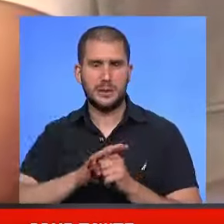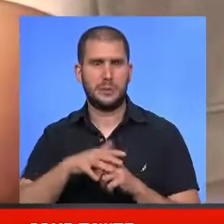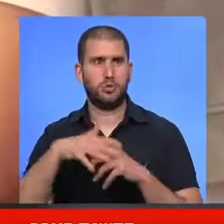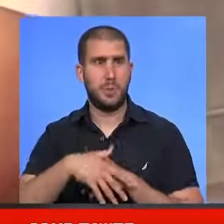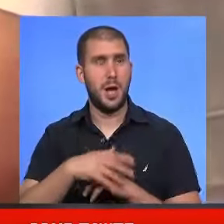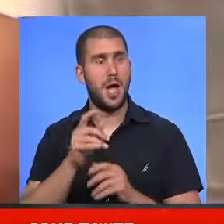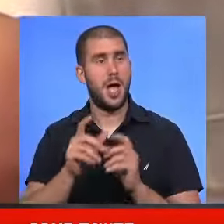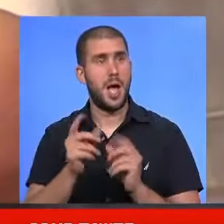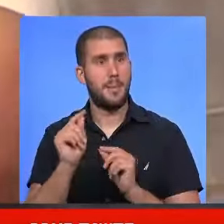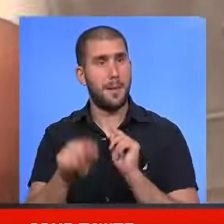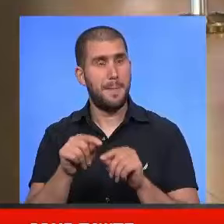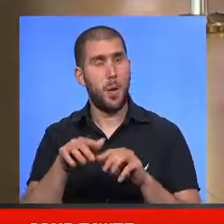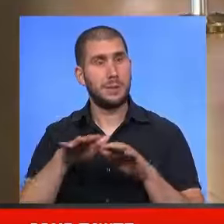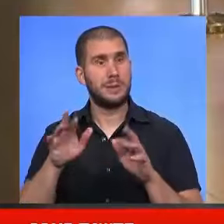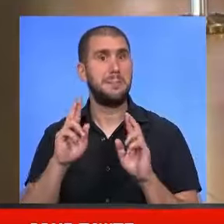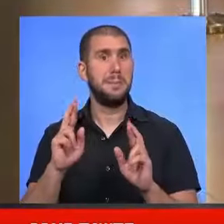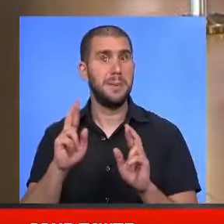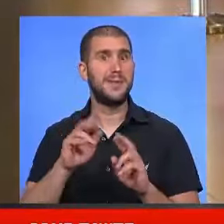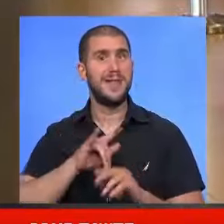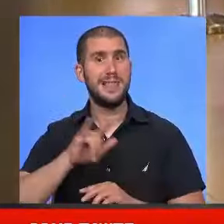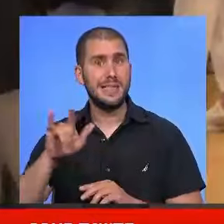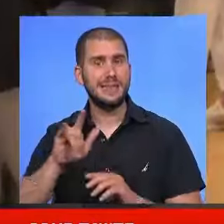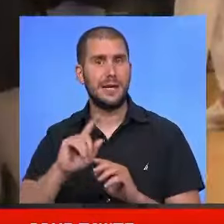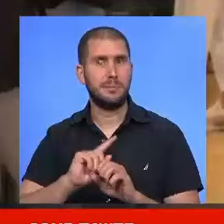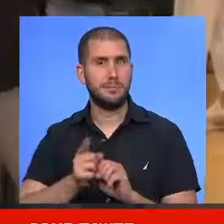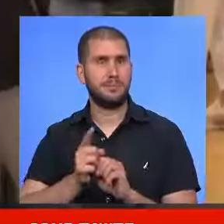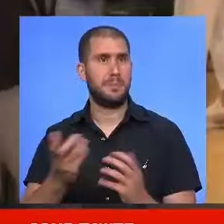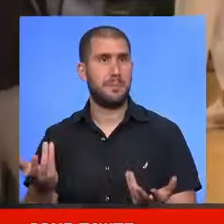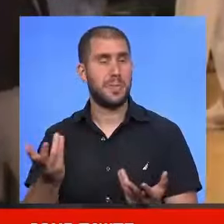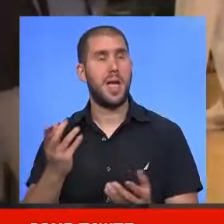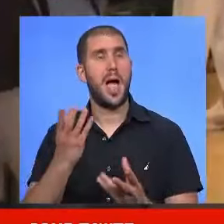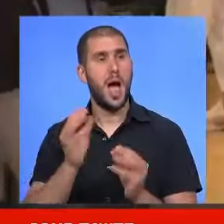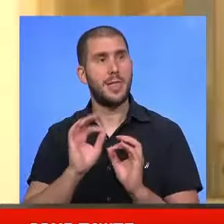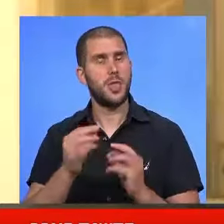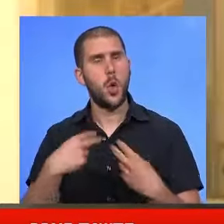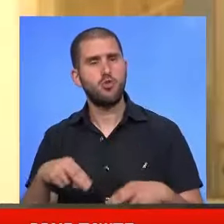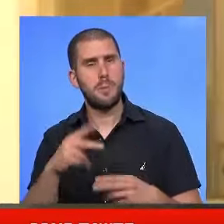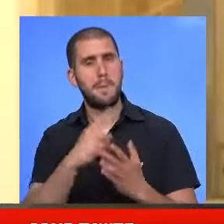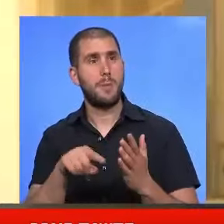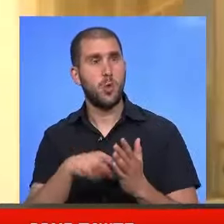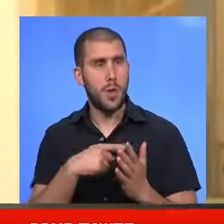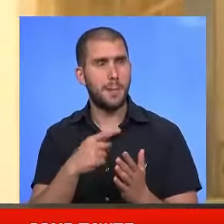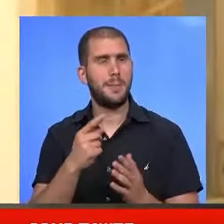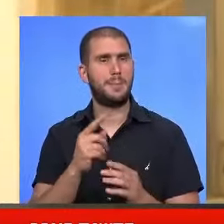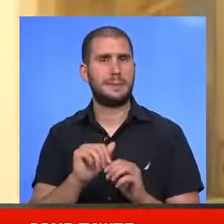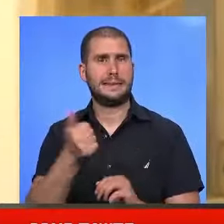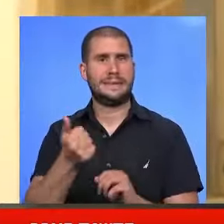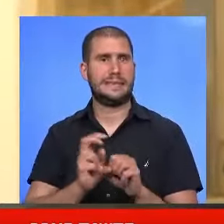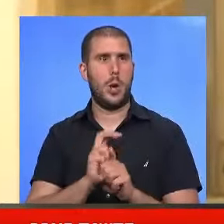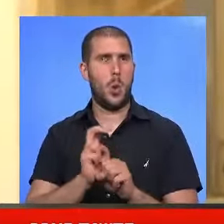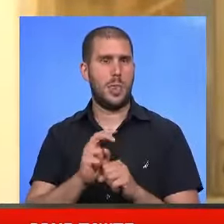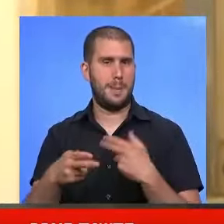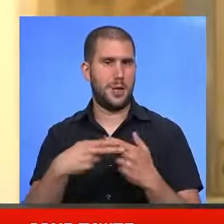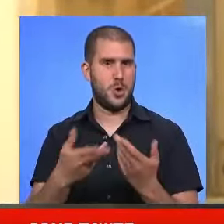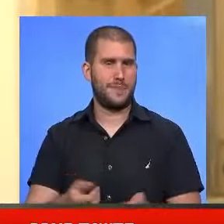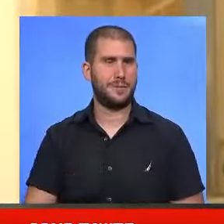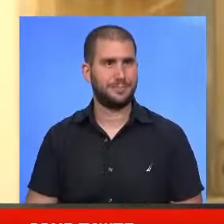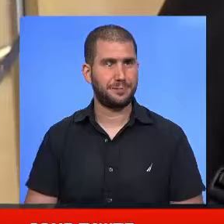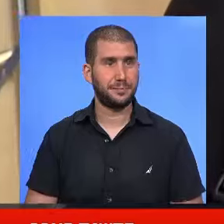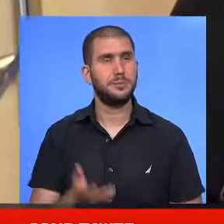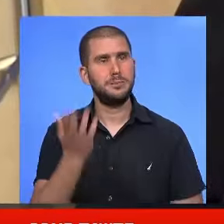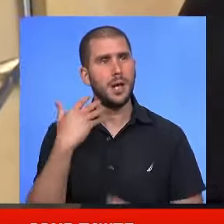רבים הגיעו לשדה בתקווה שהטיסה תצא אל הפועל, רבים עדיין חוששים מביטולים בשיא העונה בימים הקרובים. היה את